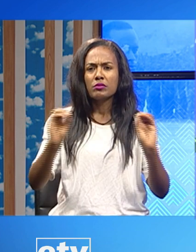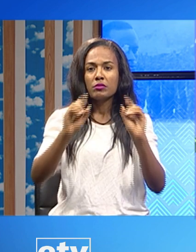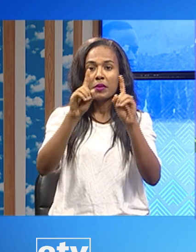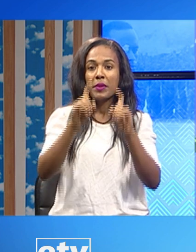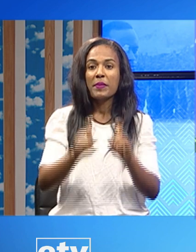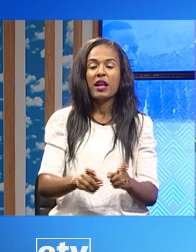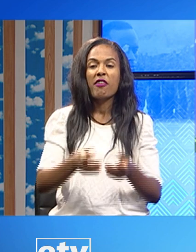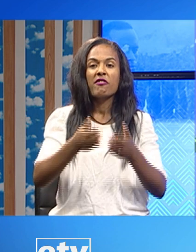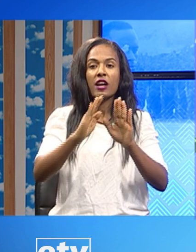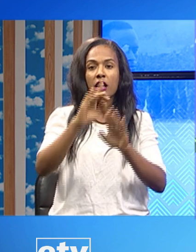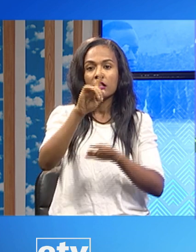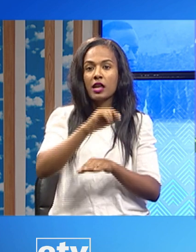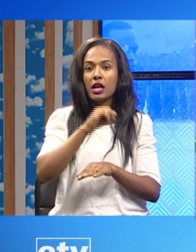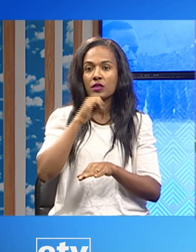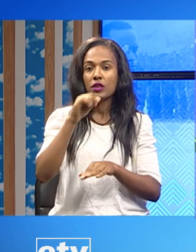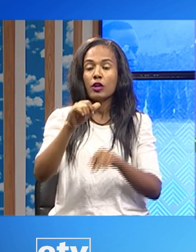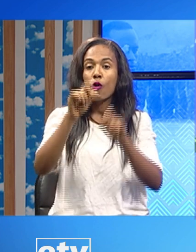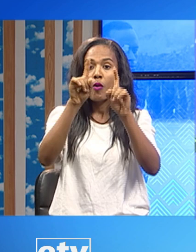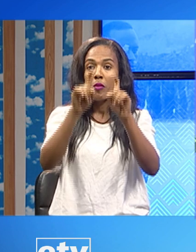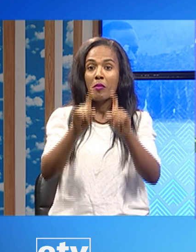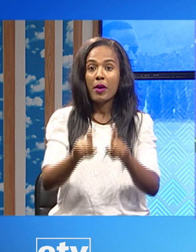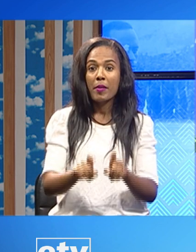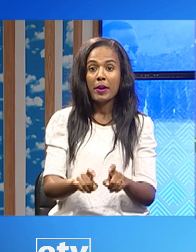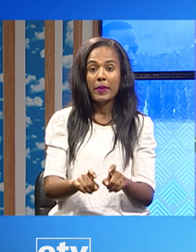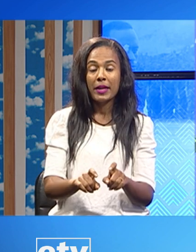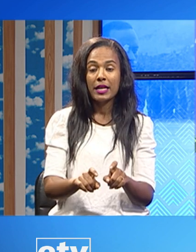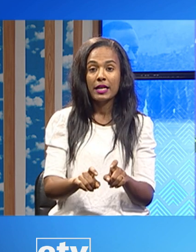ፈቃድ ሳይያስፈልገው መበርበር